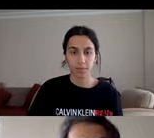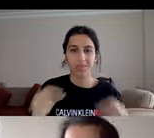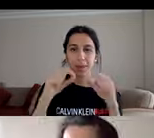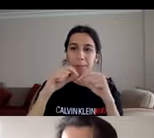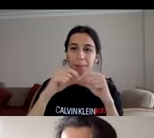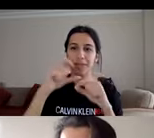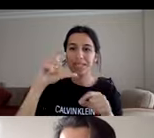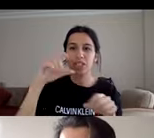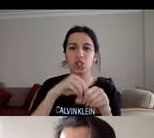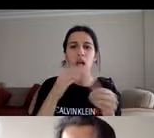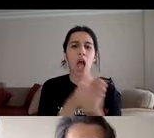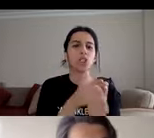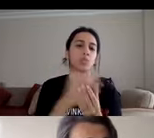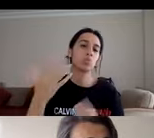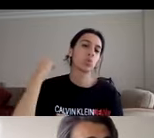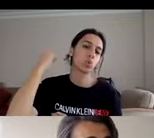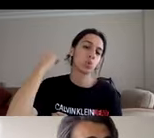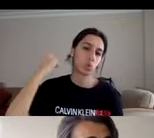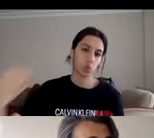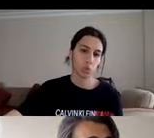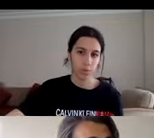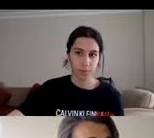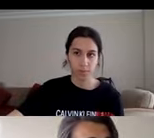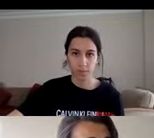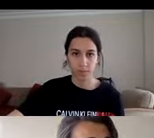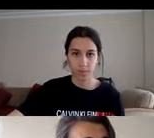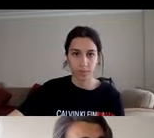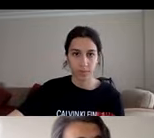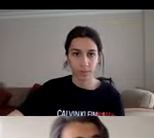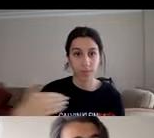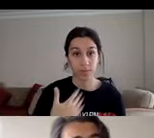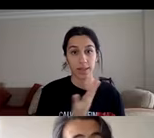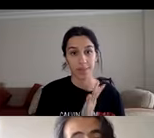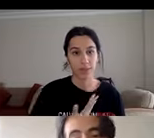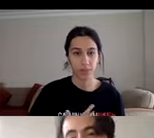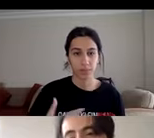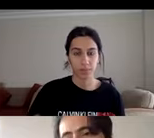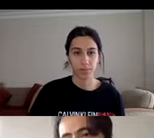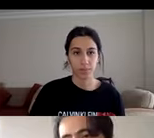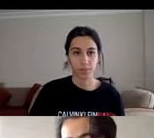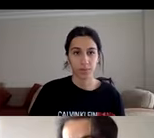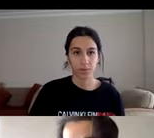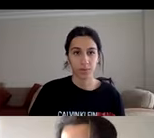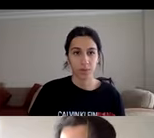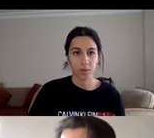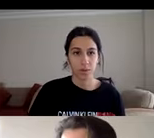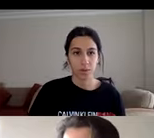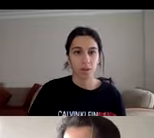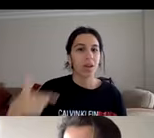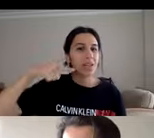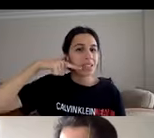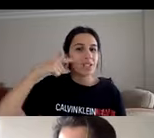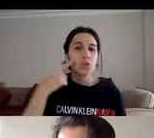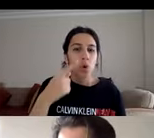erişilebilirlik tarafında çok güçlü dijital kanallarda. Hayranlıkla izliyoruz kendisini. Müşteri hizmetlerine erişimde de bugün artık engelli